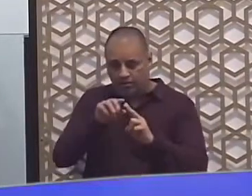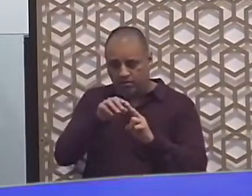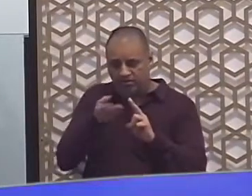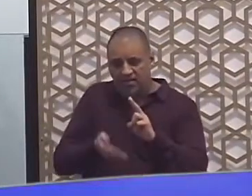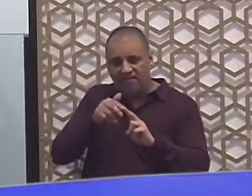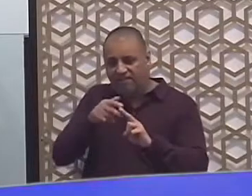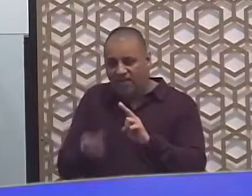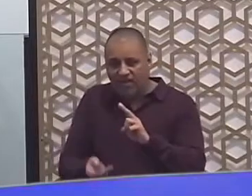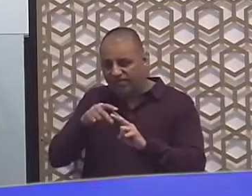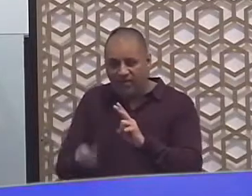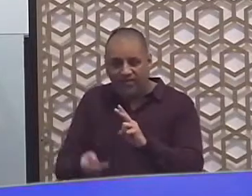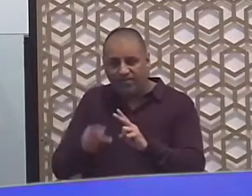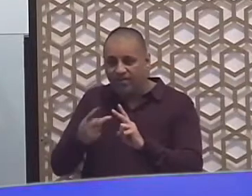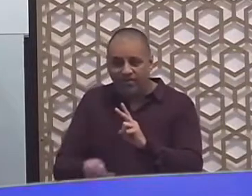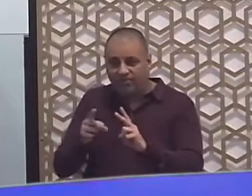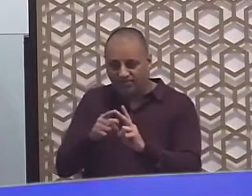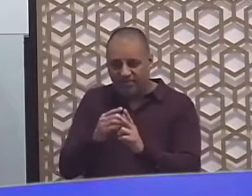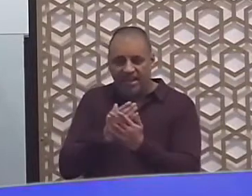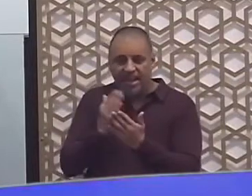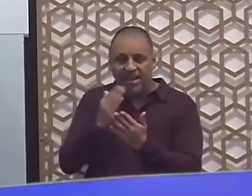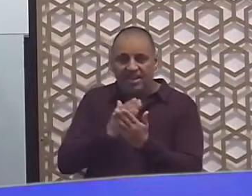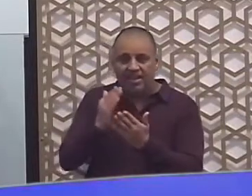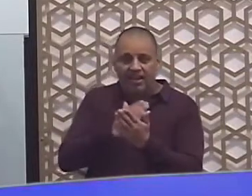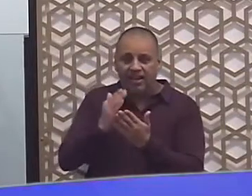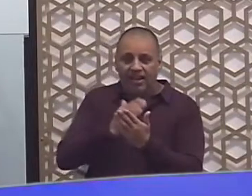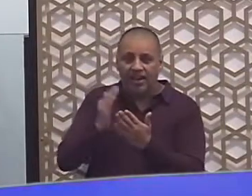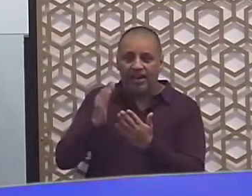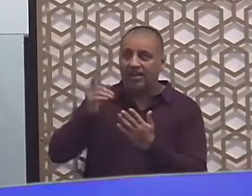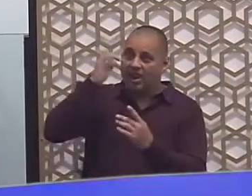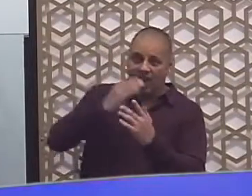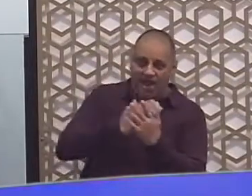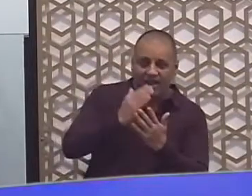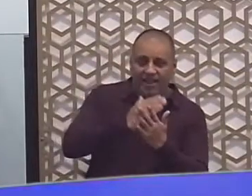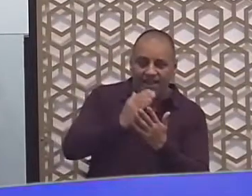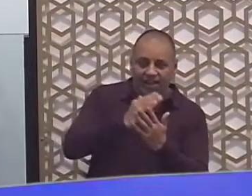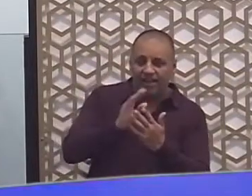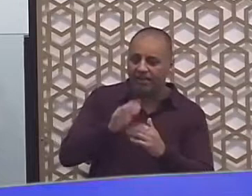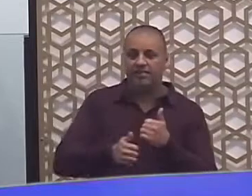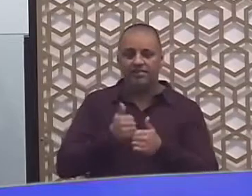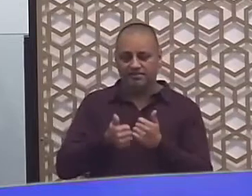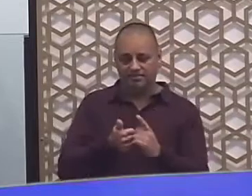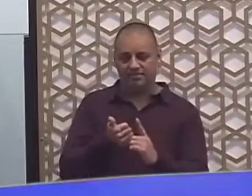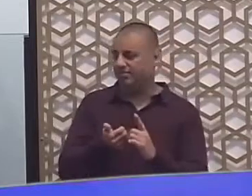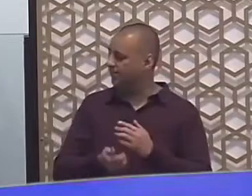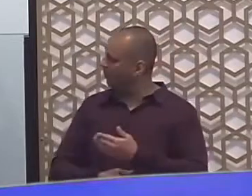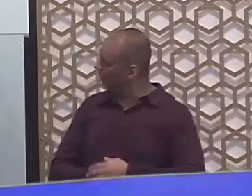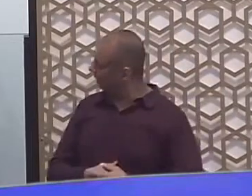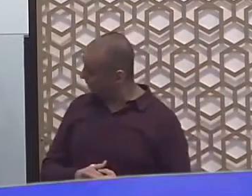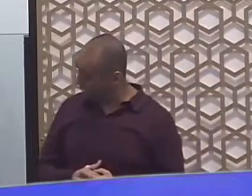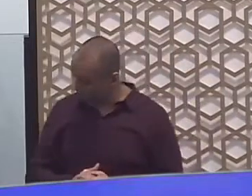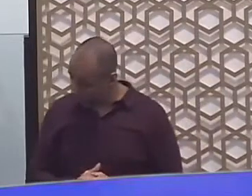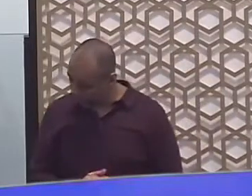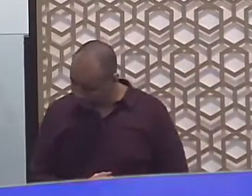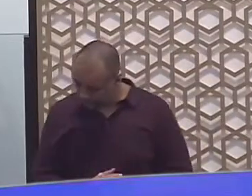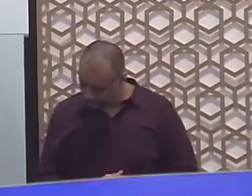book, إِنَّ الْإِنسَانَ خُلِقَ هَلُوعًا إِذَا مَسَّهُ الشَّرُّ جَزُوعًا وَإِذَا مَسَّهُ الْخَيْرُ مَنُوعًا